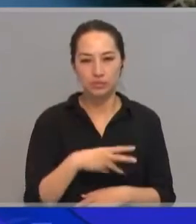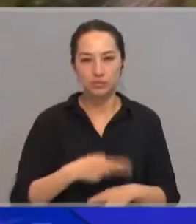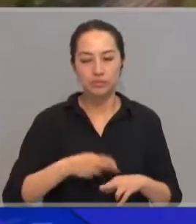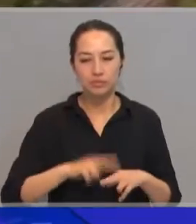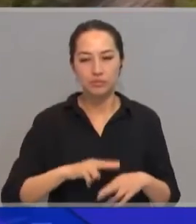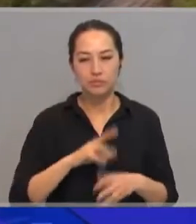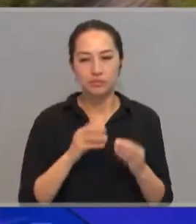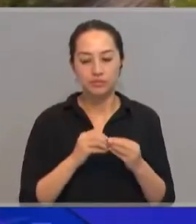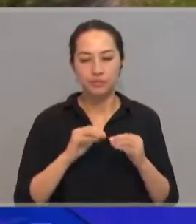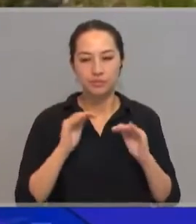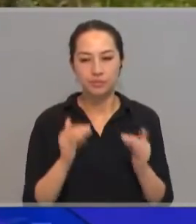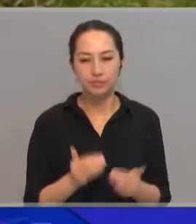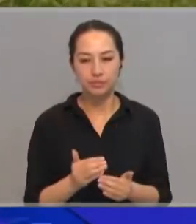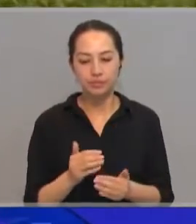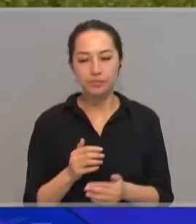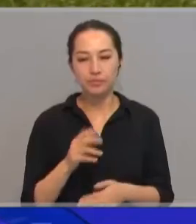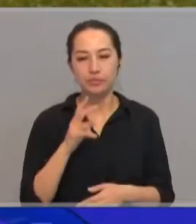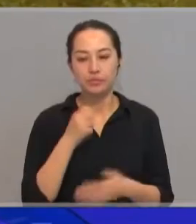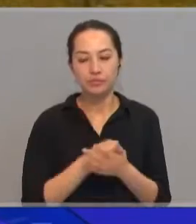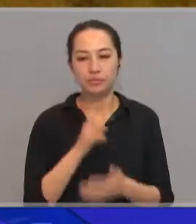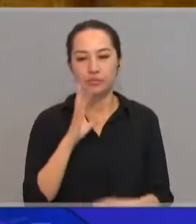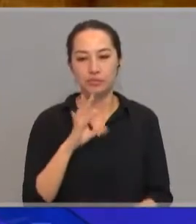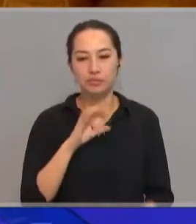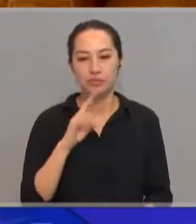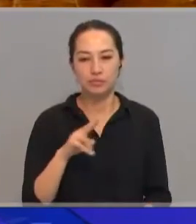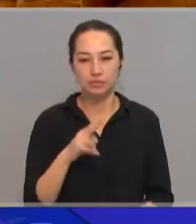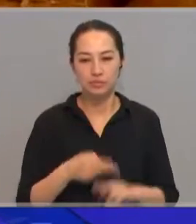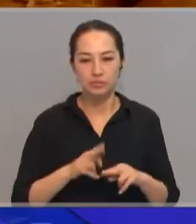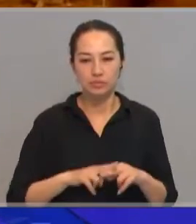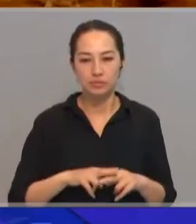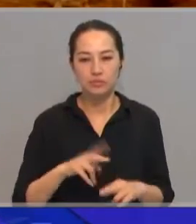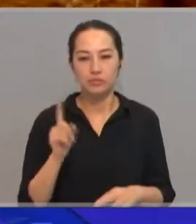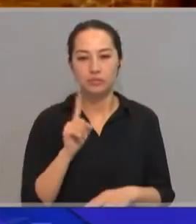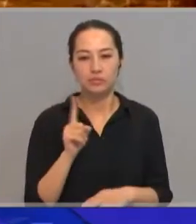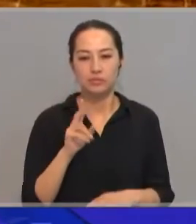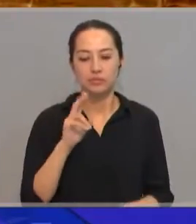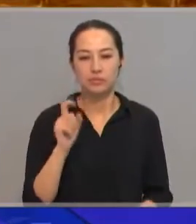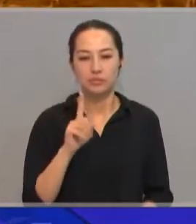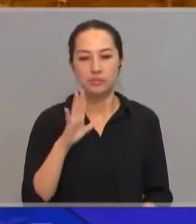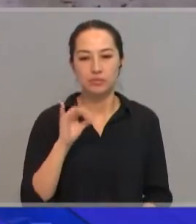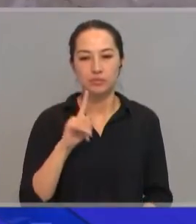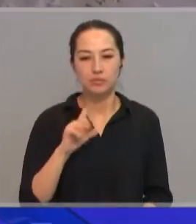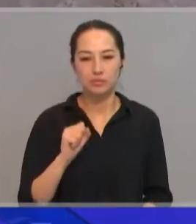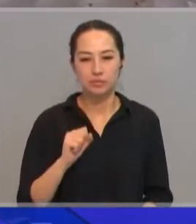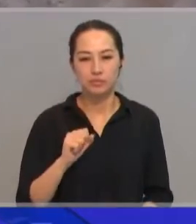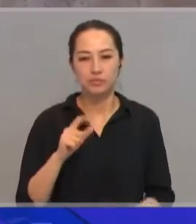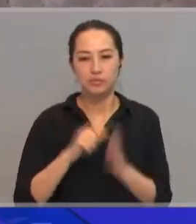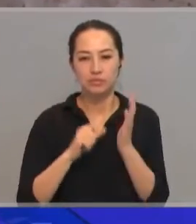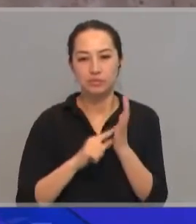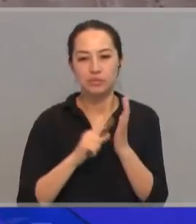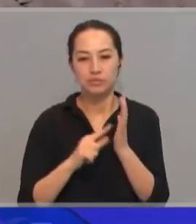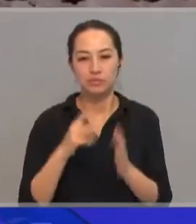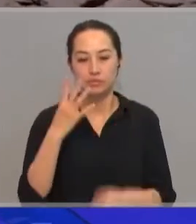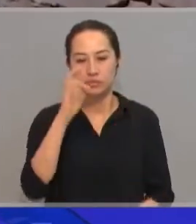но настолько же меньше показателя до ковидного 2019 года. При этом отмечается, что безвизовый режим с